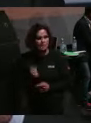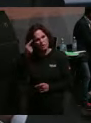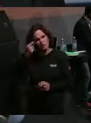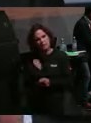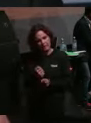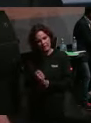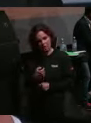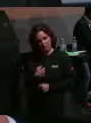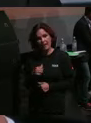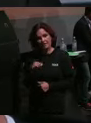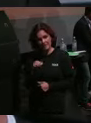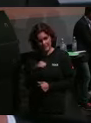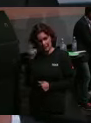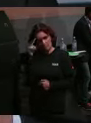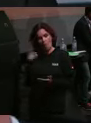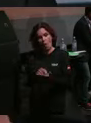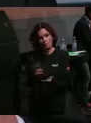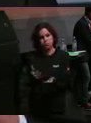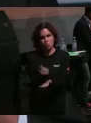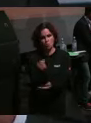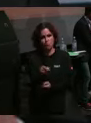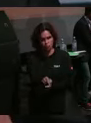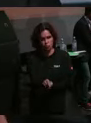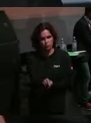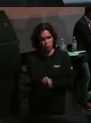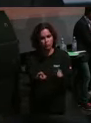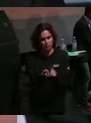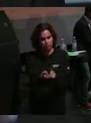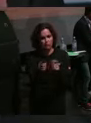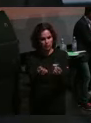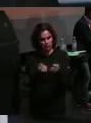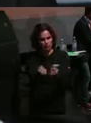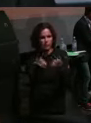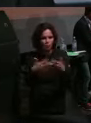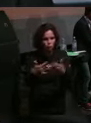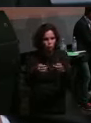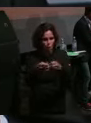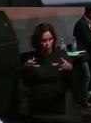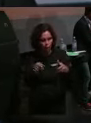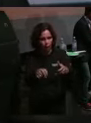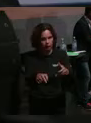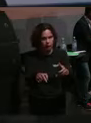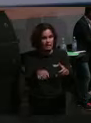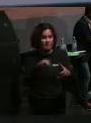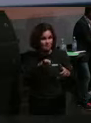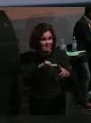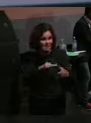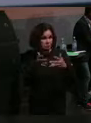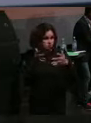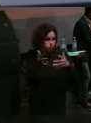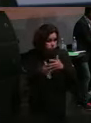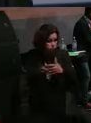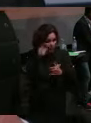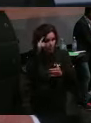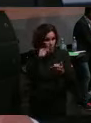vi skal nå en målsetning om en økt kraftproduksjon for å blant annet klare